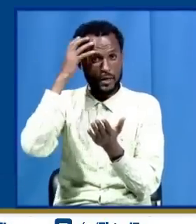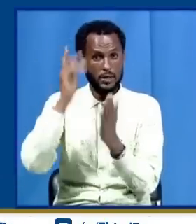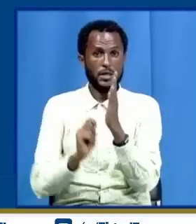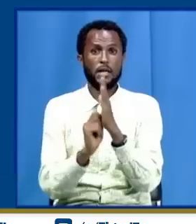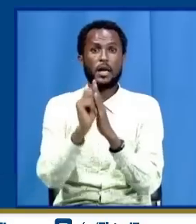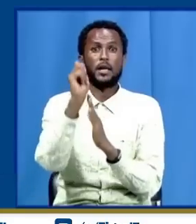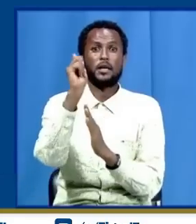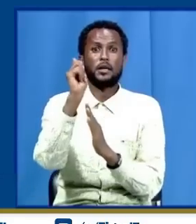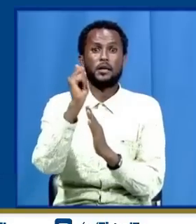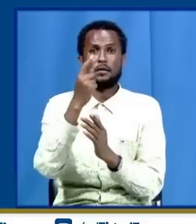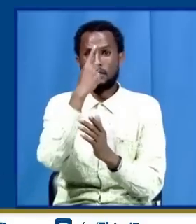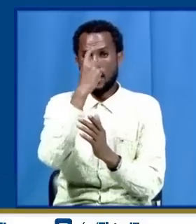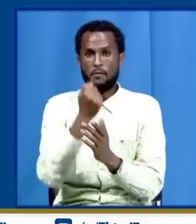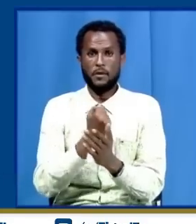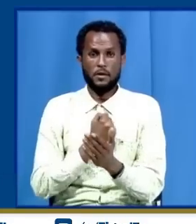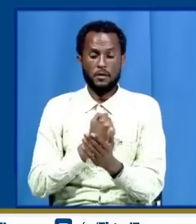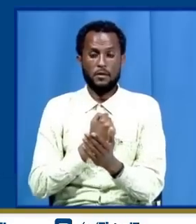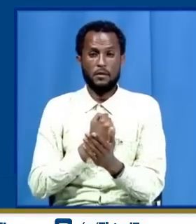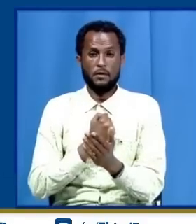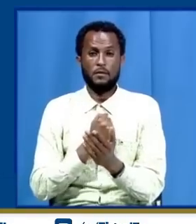ትግራይ ይኣምን።